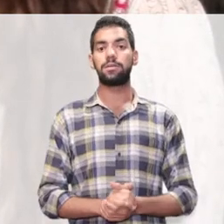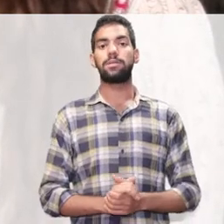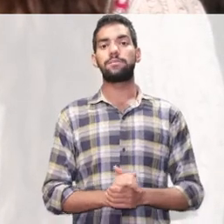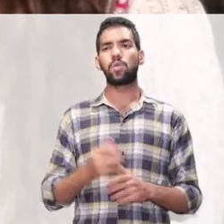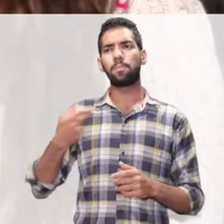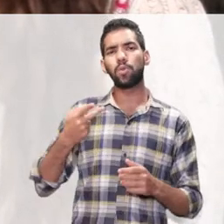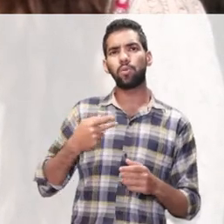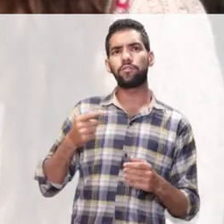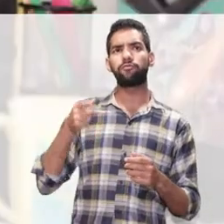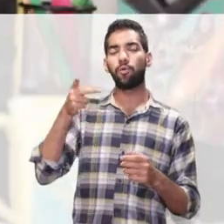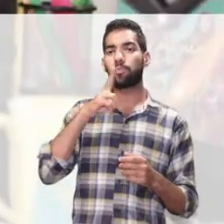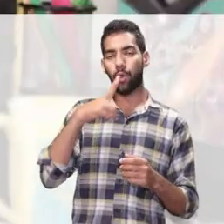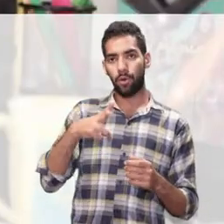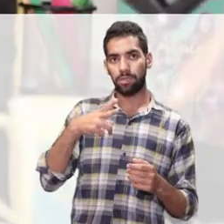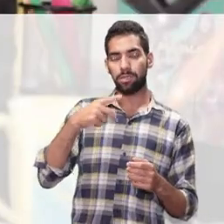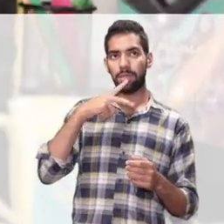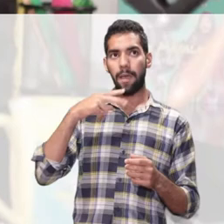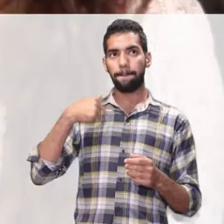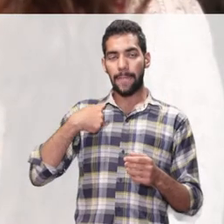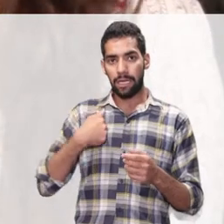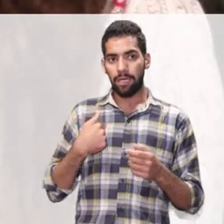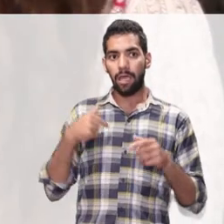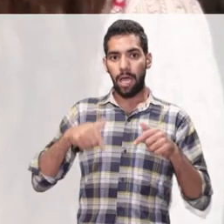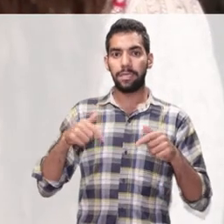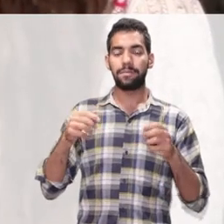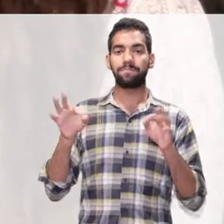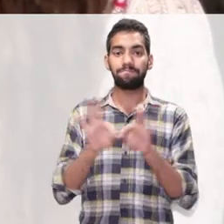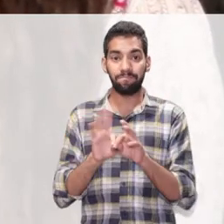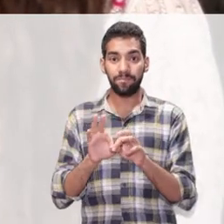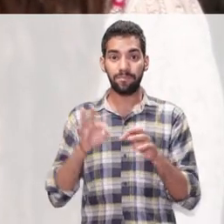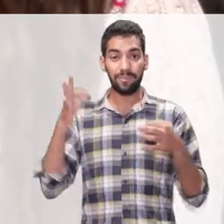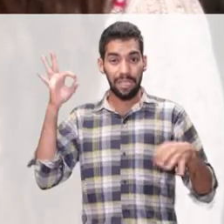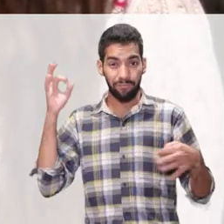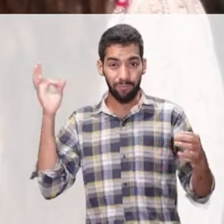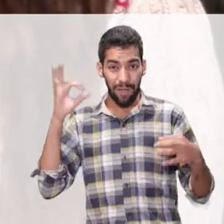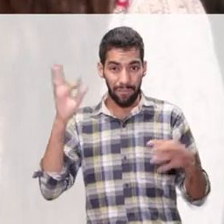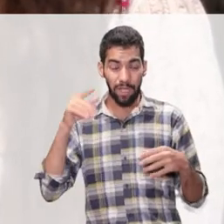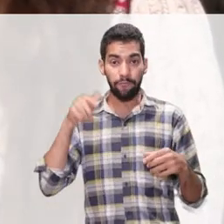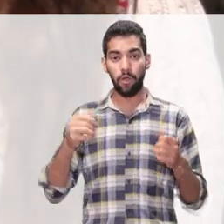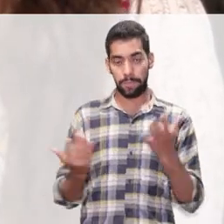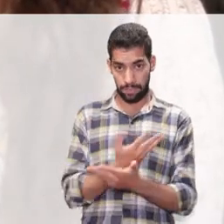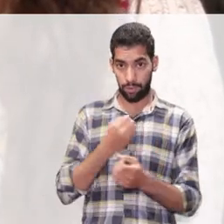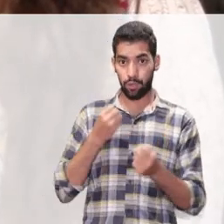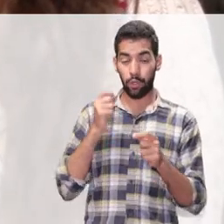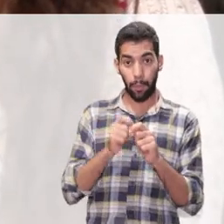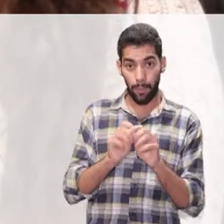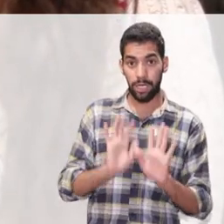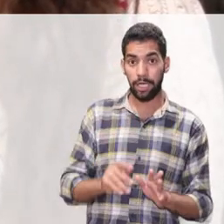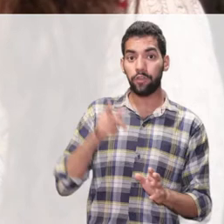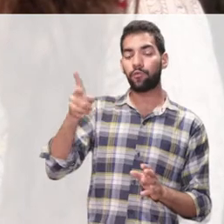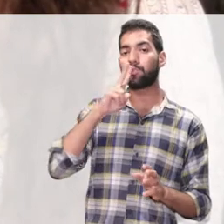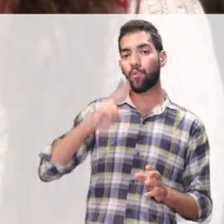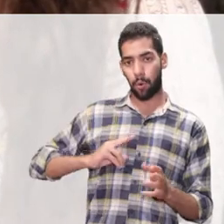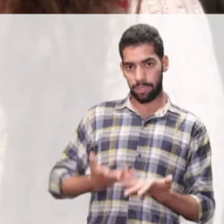डिफरेंट और इसका प्रीमियर हुआ थैंकिंग यू ऑल लाइक दिस इज धोकर एंड फ्रेंडशिप्स विल नॉट बिकॉज आफ उस शोल्ड